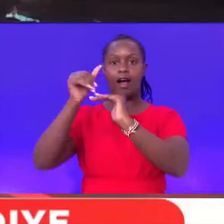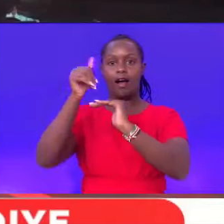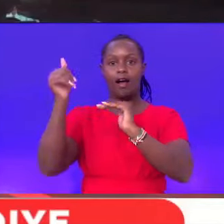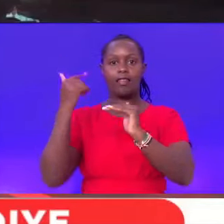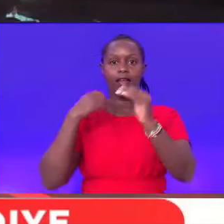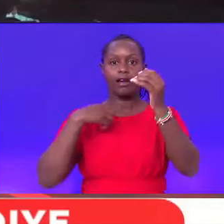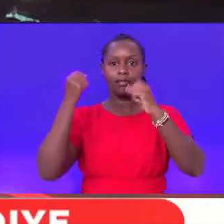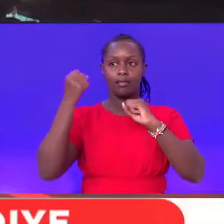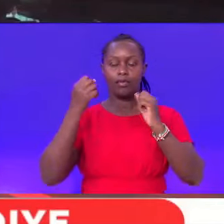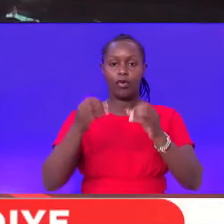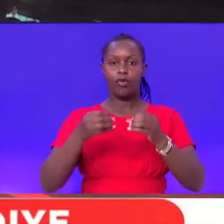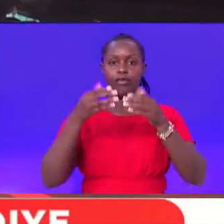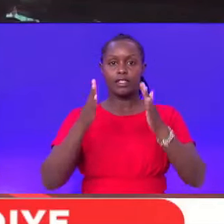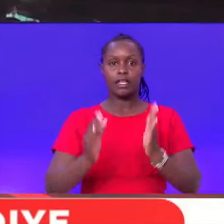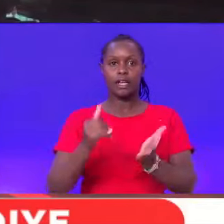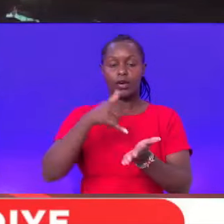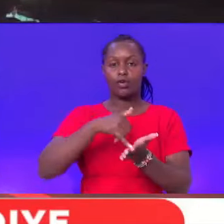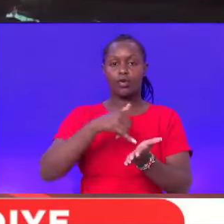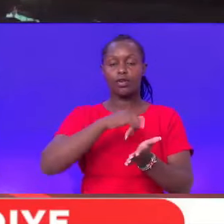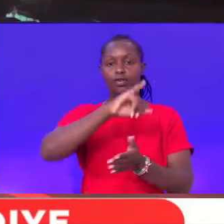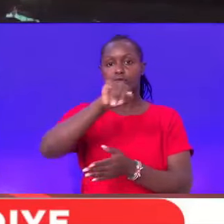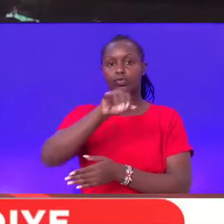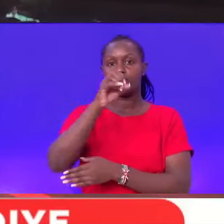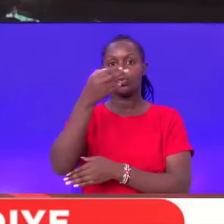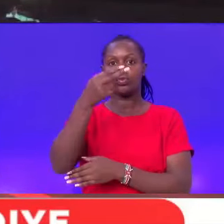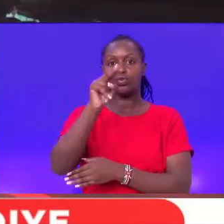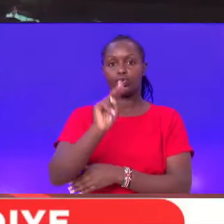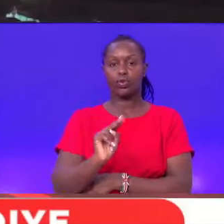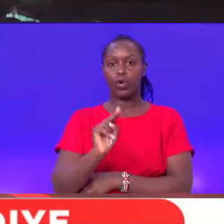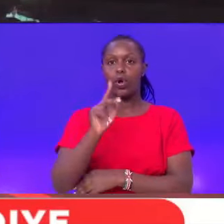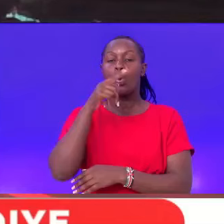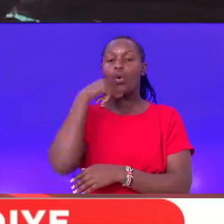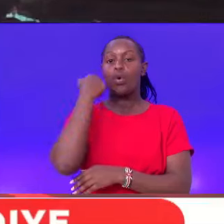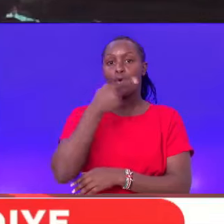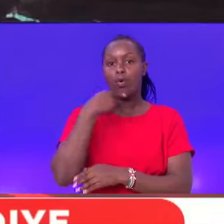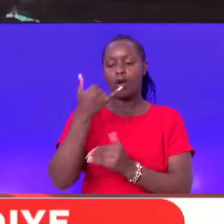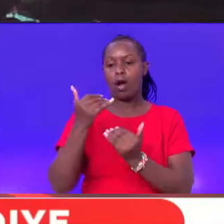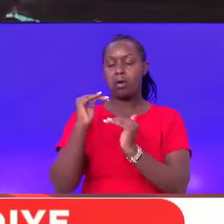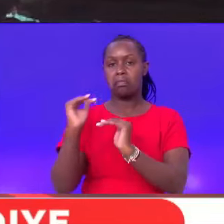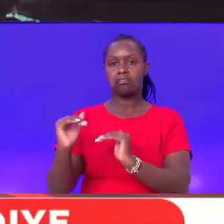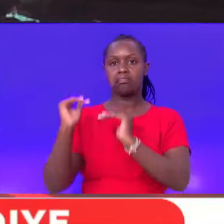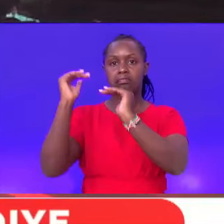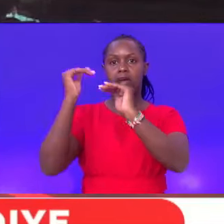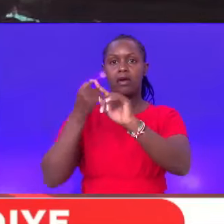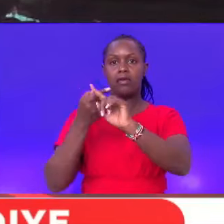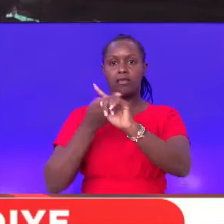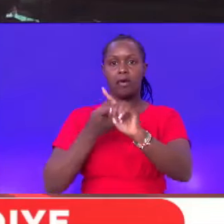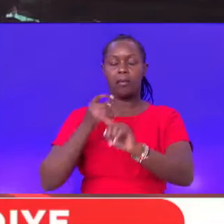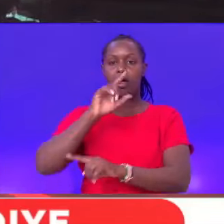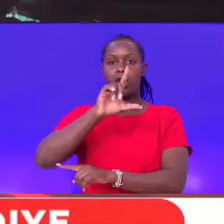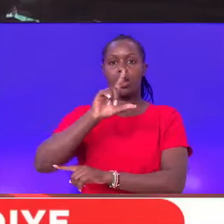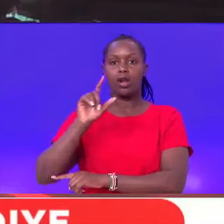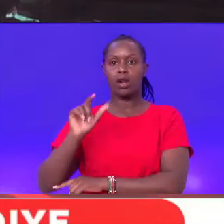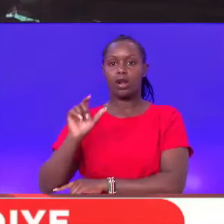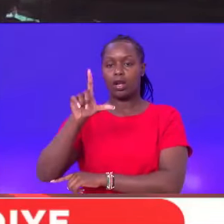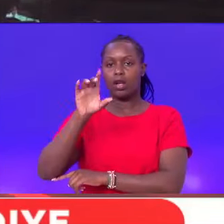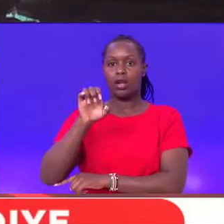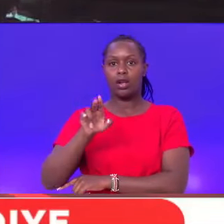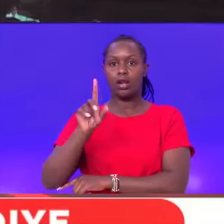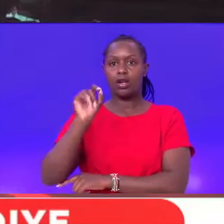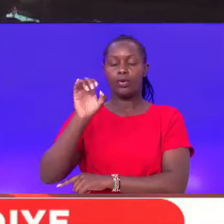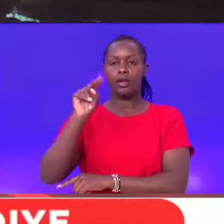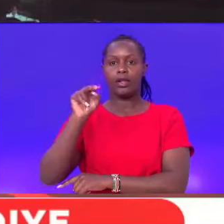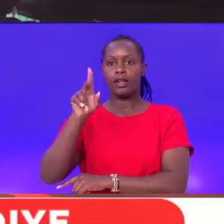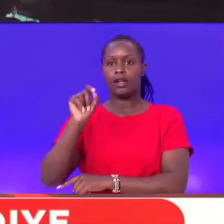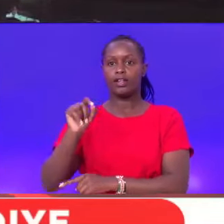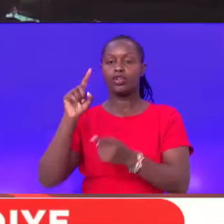jeshi akiwemo John Mugaravai ambaye alipandishwa cheo kutoka luteni jenerali hadi meja